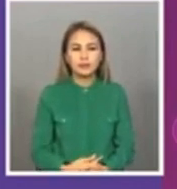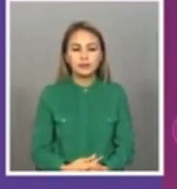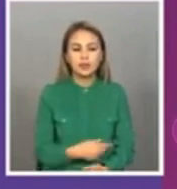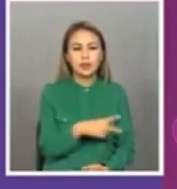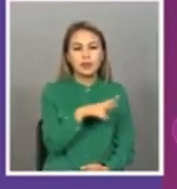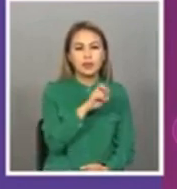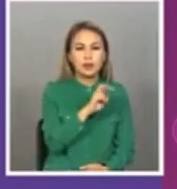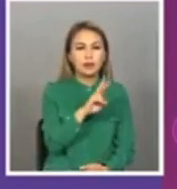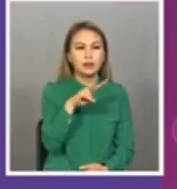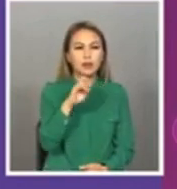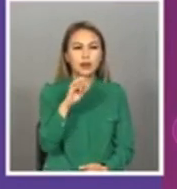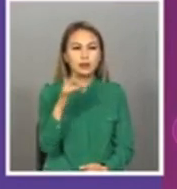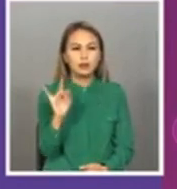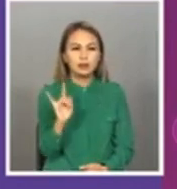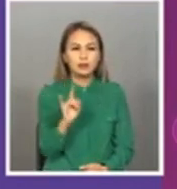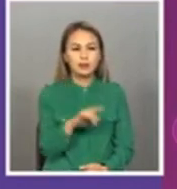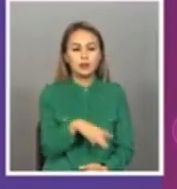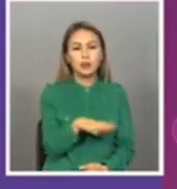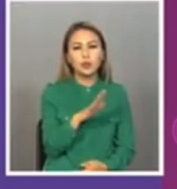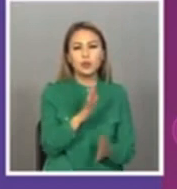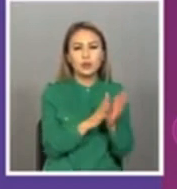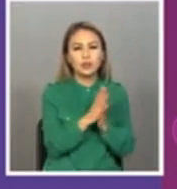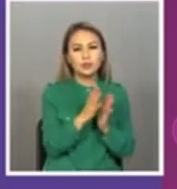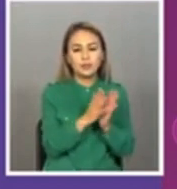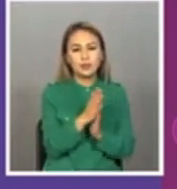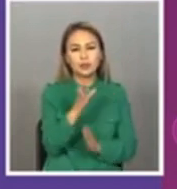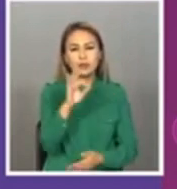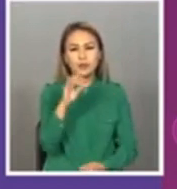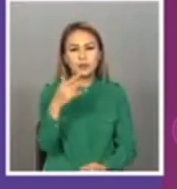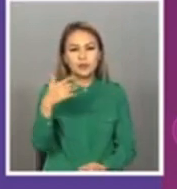Өсімдік, өсімдігі.